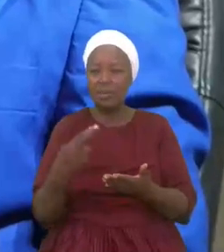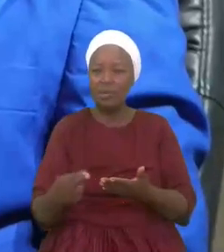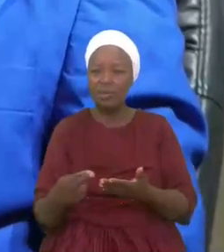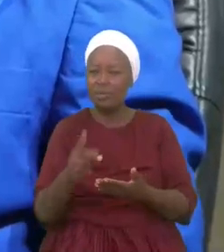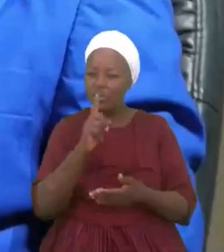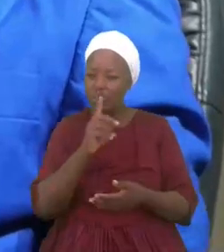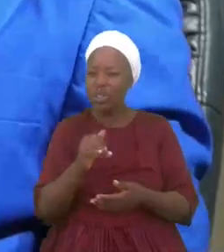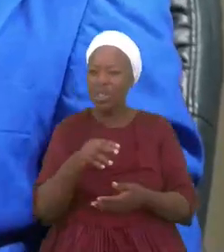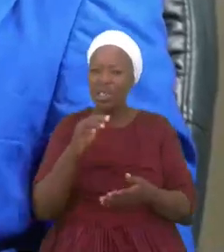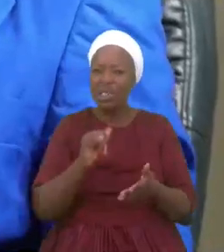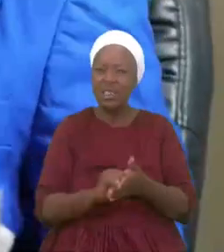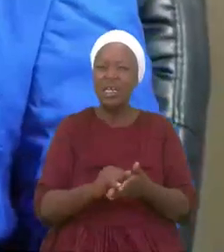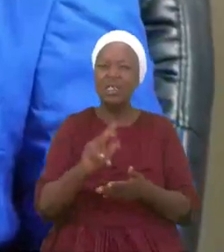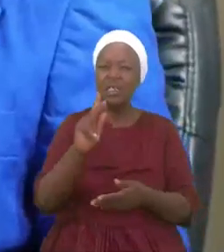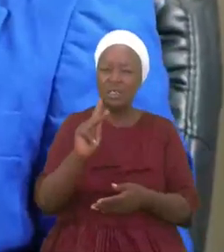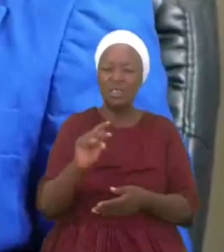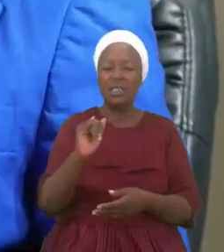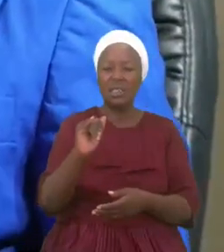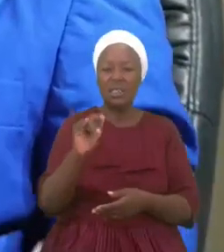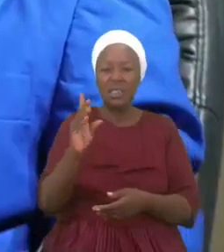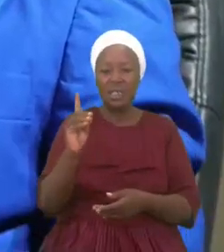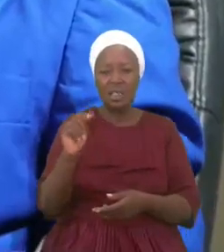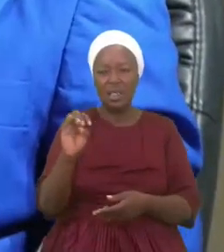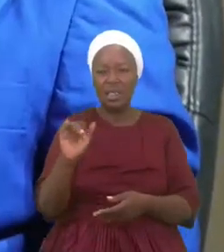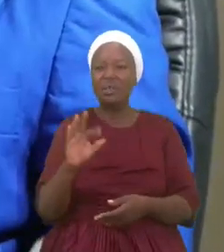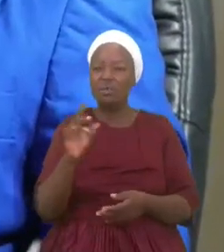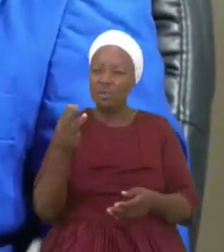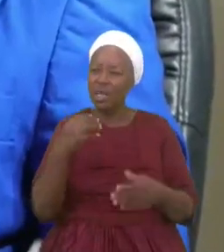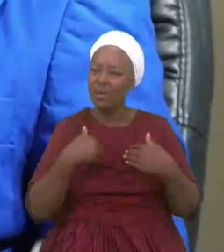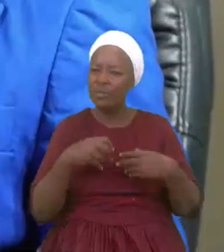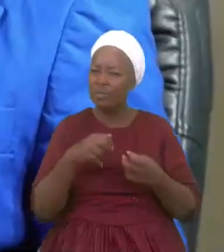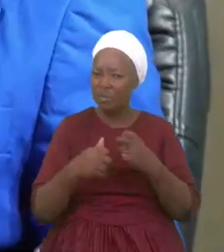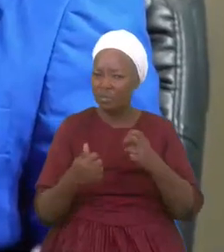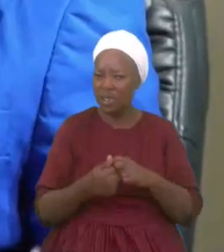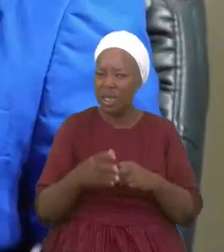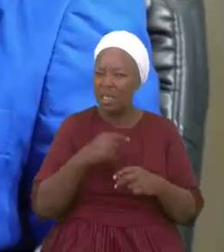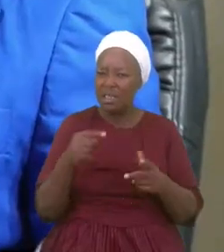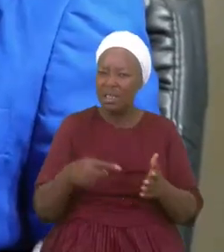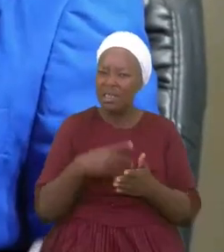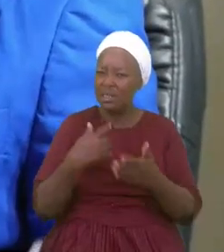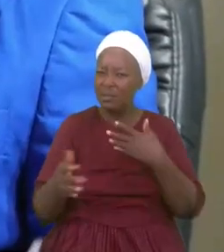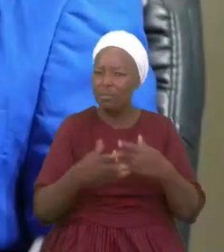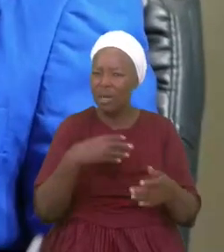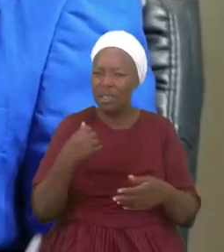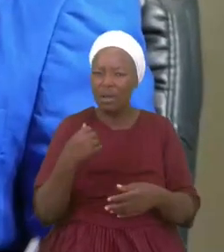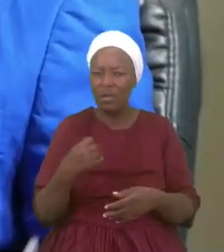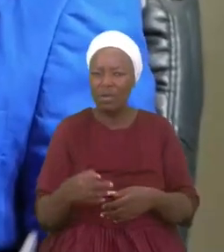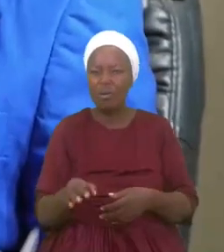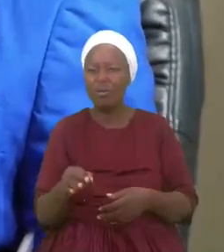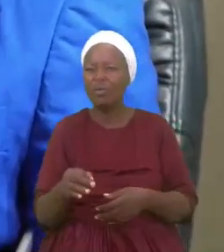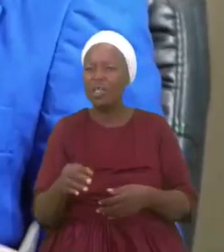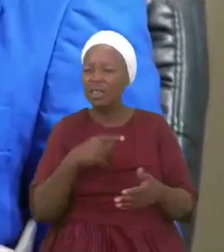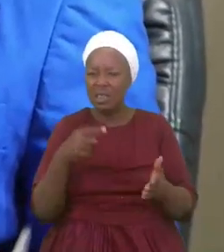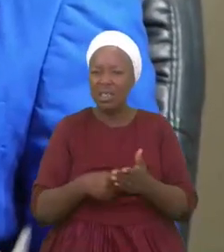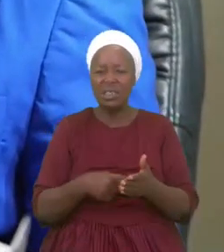rapport le rapport de l'analyse et au fait et le cas les calculs